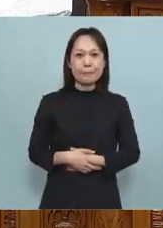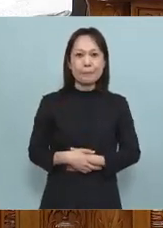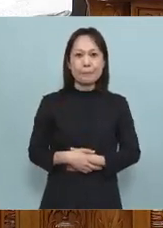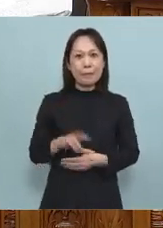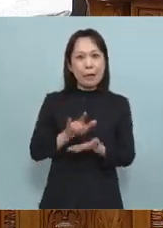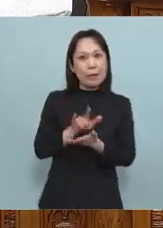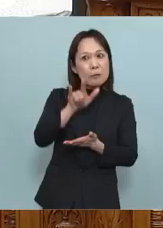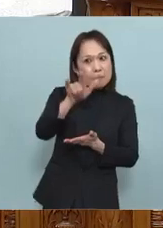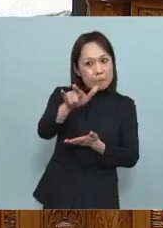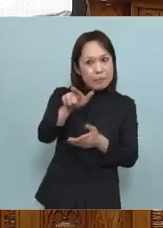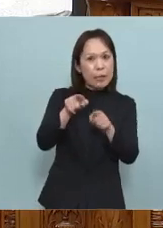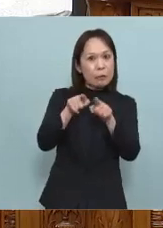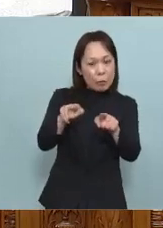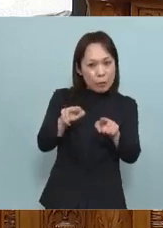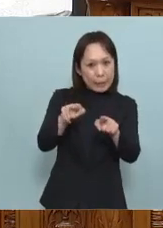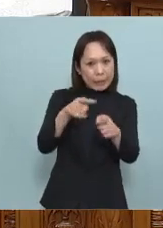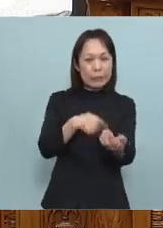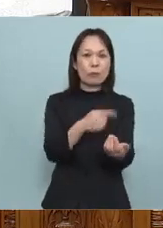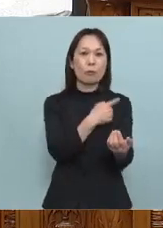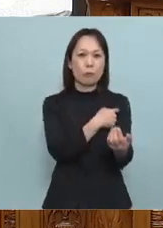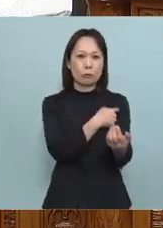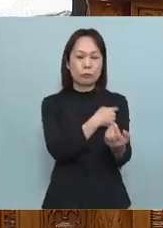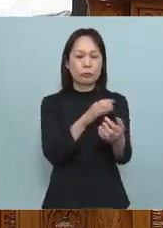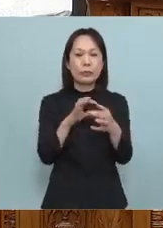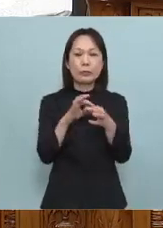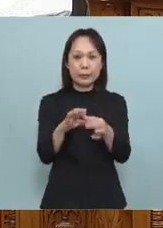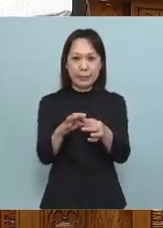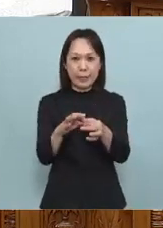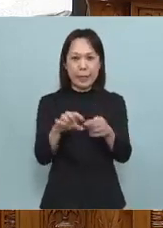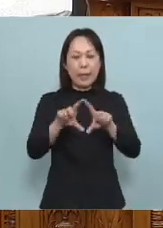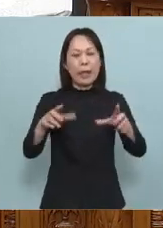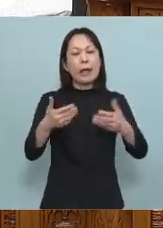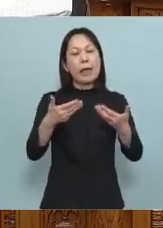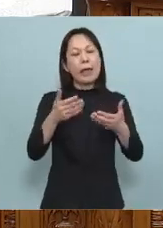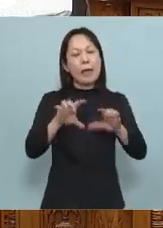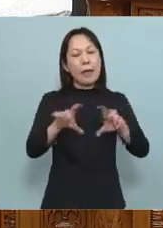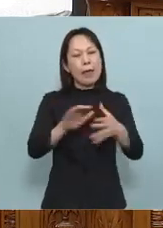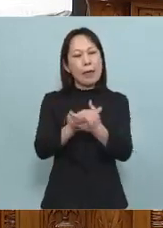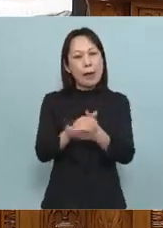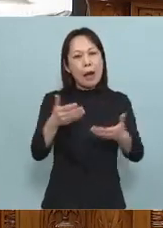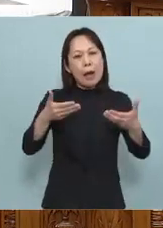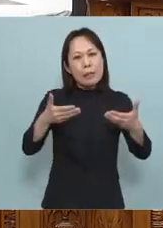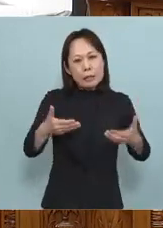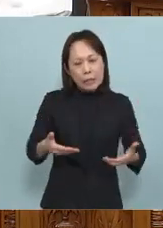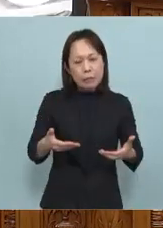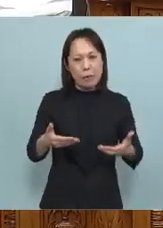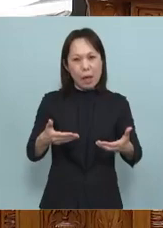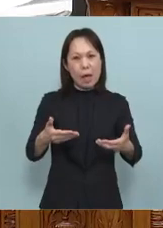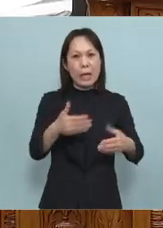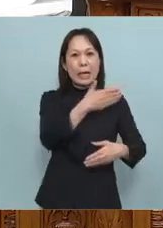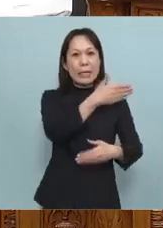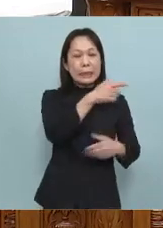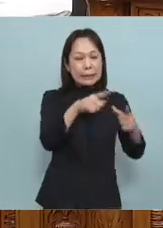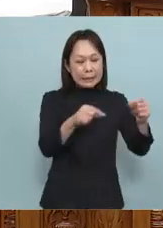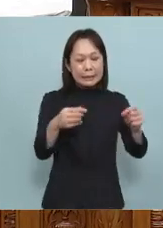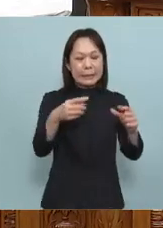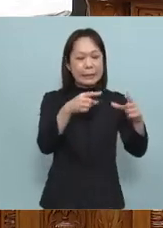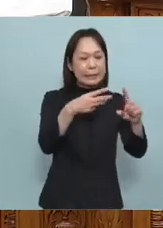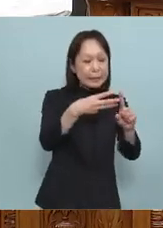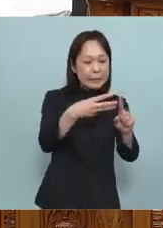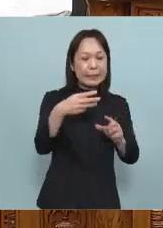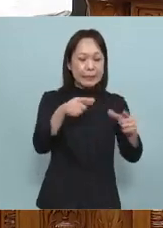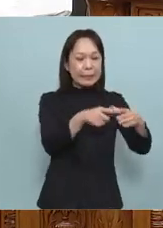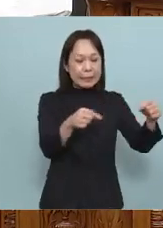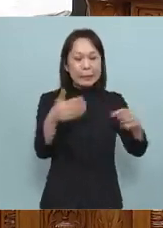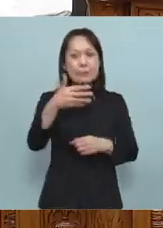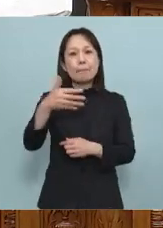力についてお尋ねがありました。平和安全法制は日米同盟をかつてないほど強固にし抑